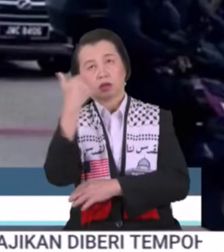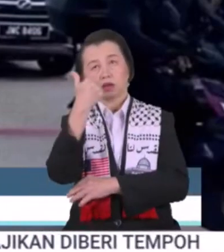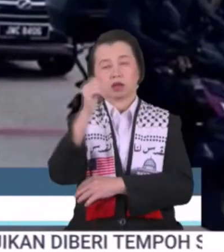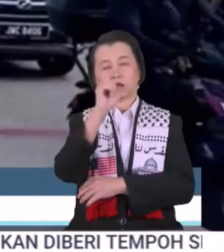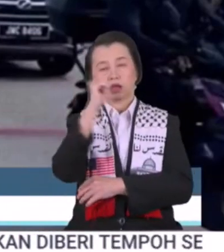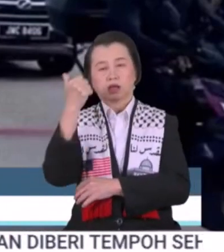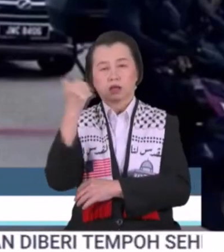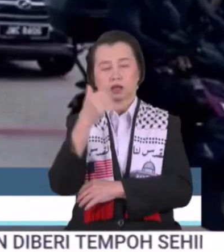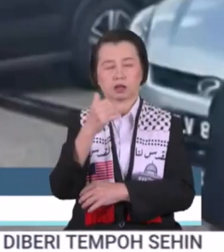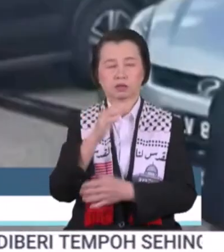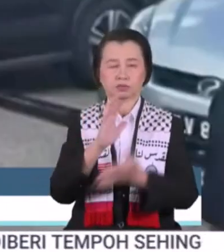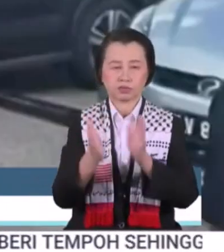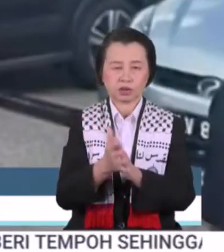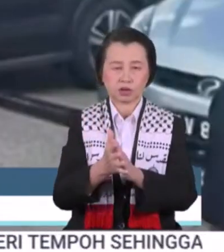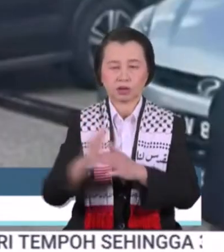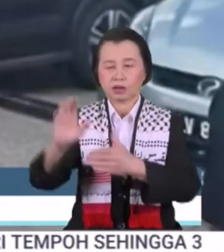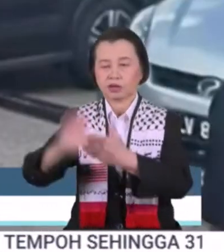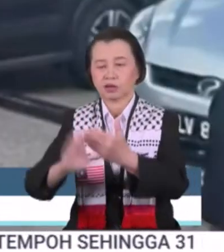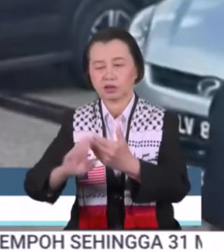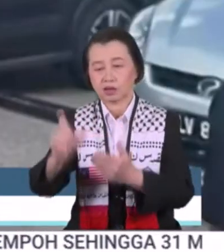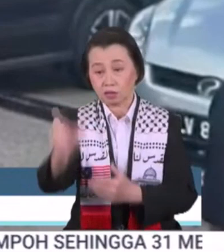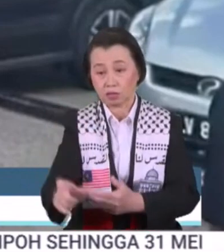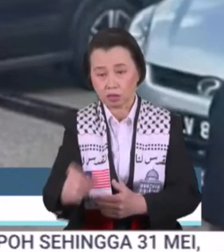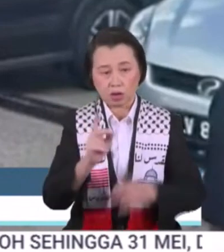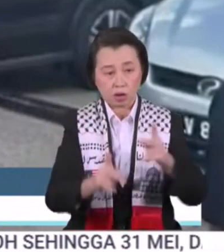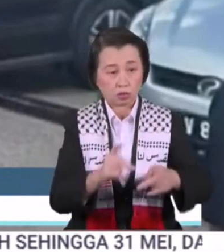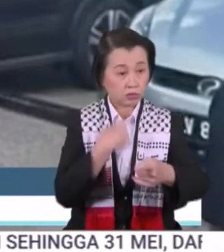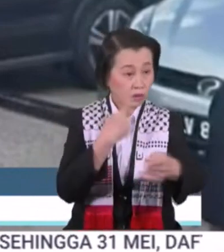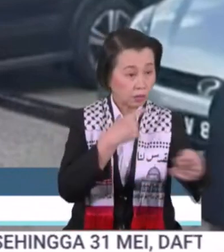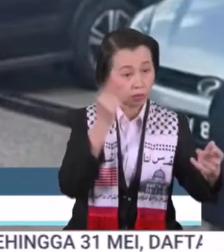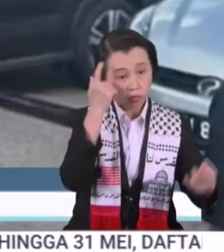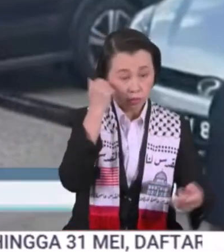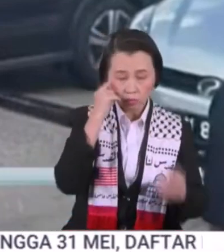alkohol sehingga menyebabkan kecederaan. Orang ramai yang mempunyai